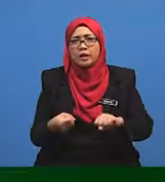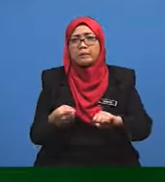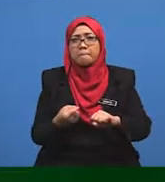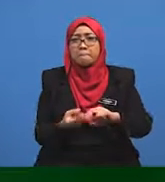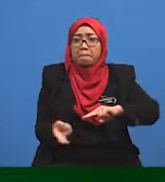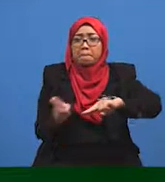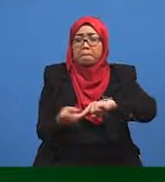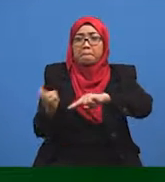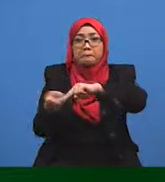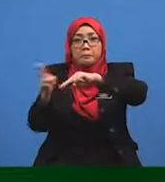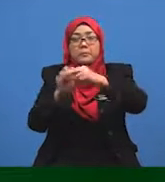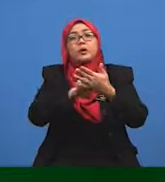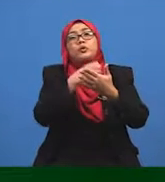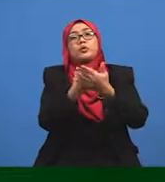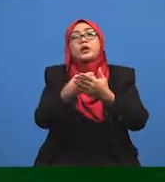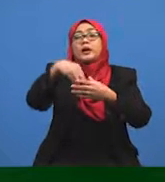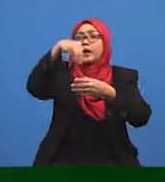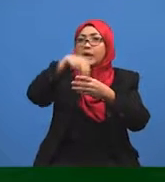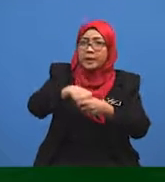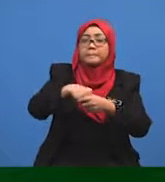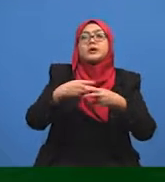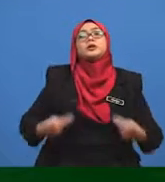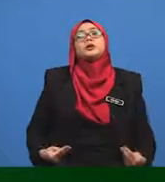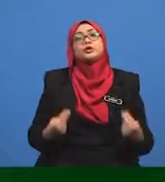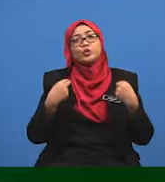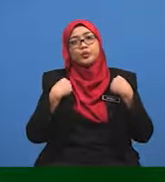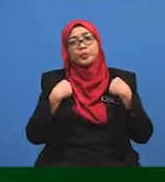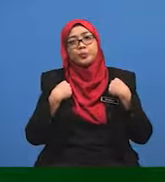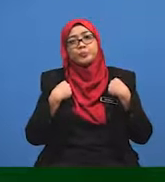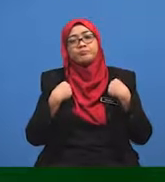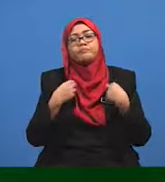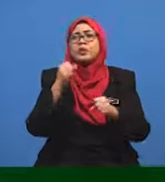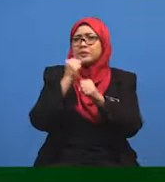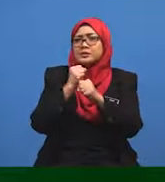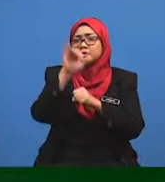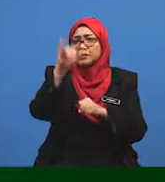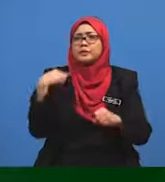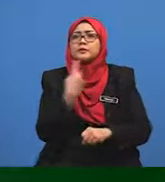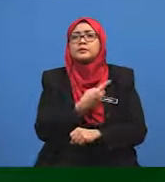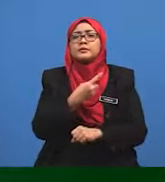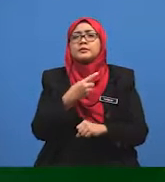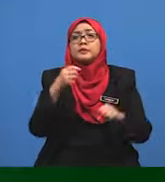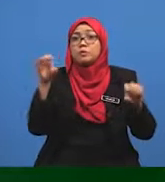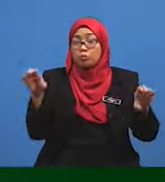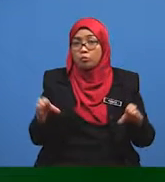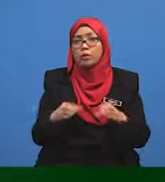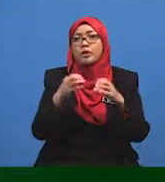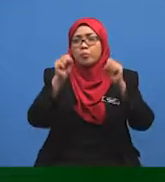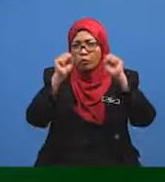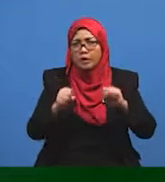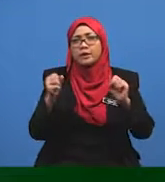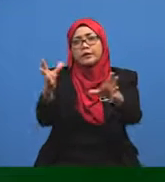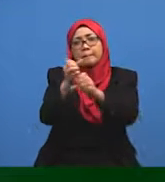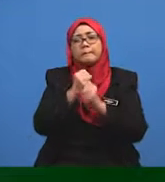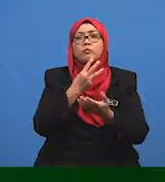seseorang hasil daripada pendapatan pekerjaannya. Dan pekerjaan yang kita lakukan mampu menjana pendapatan